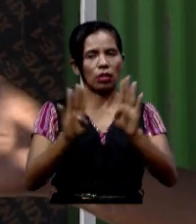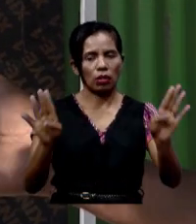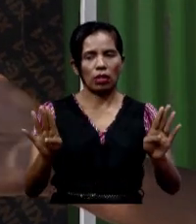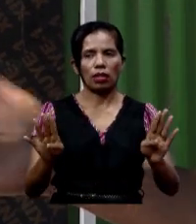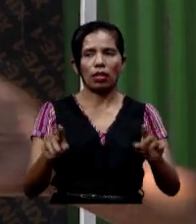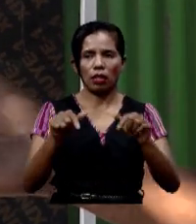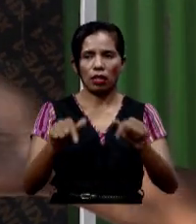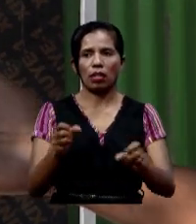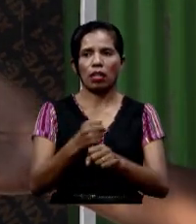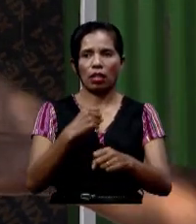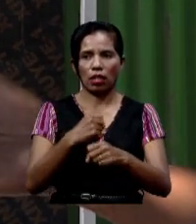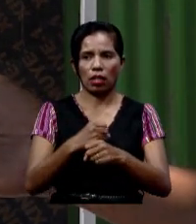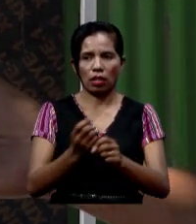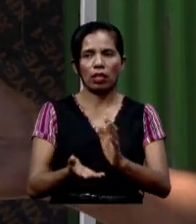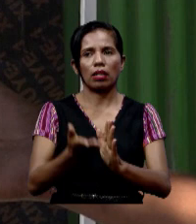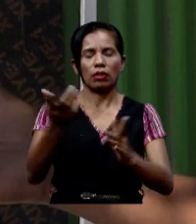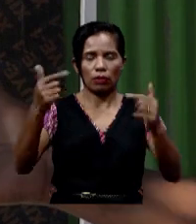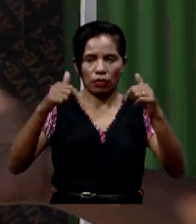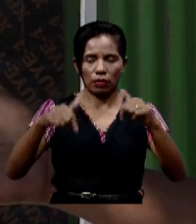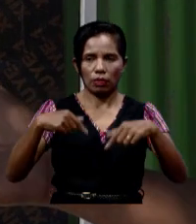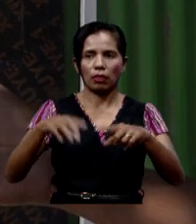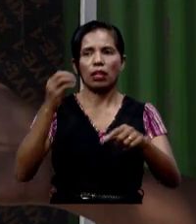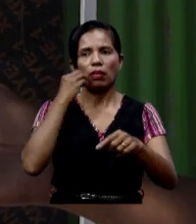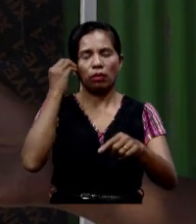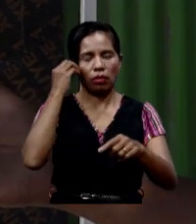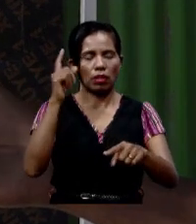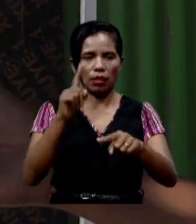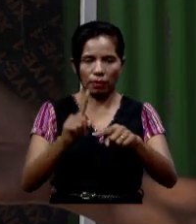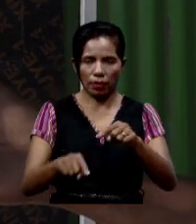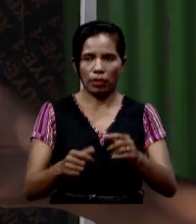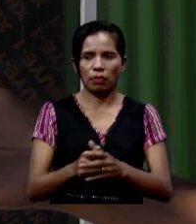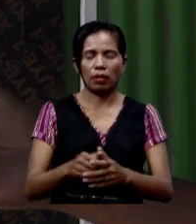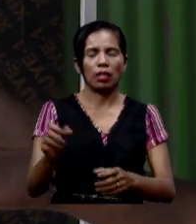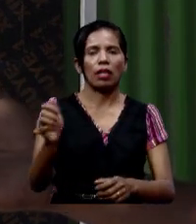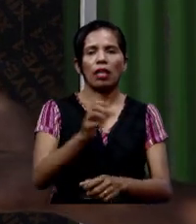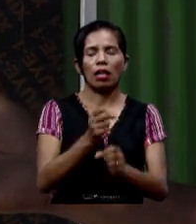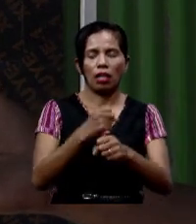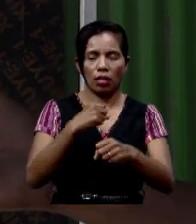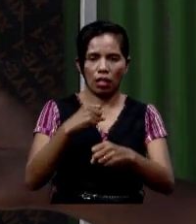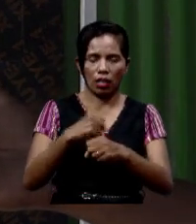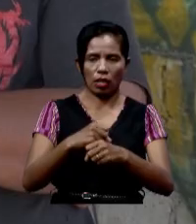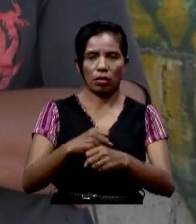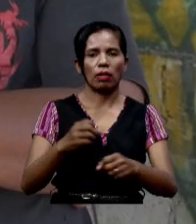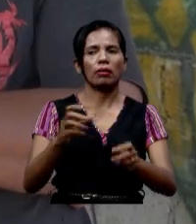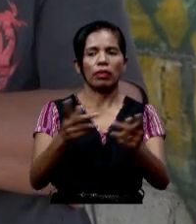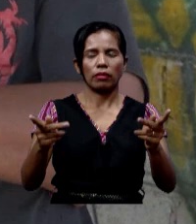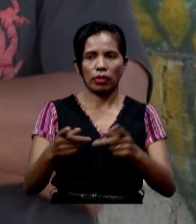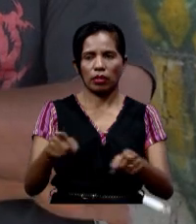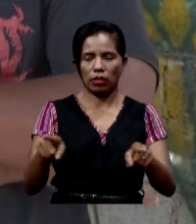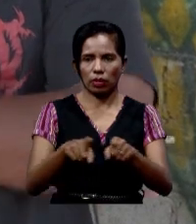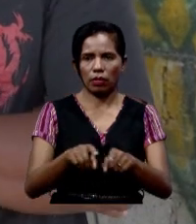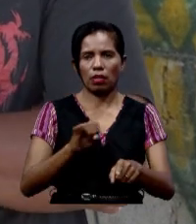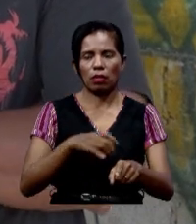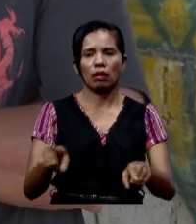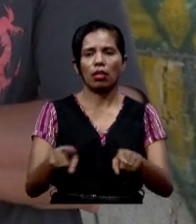ne halo ba saba fila mai langsung ba umma label hori demo ba kampanye provoka ya virus sir ne how one san juventude